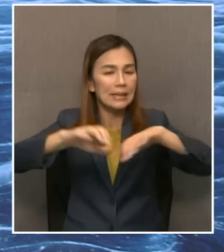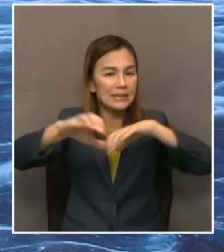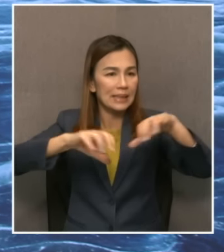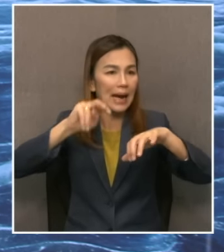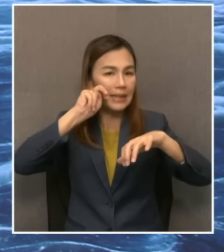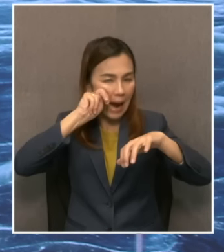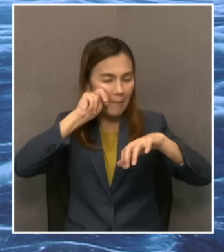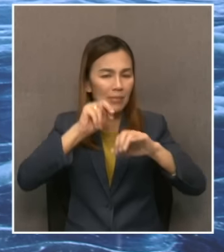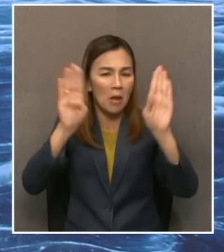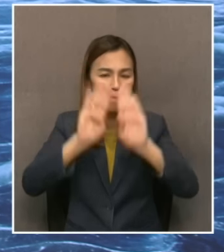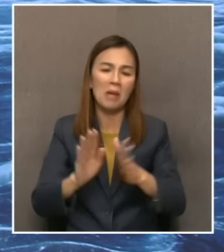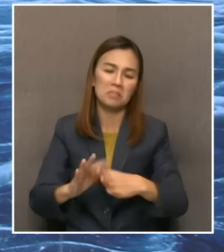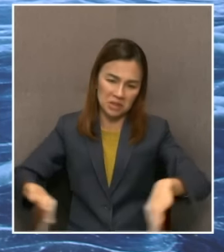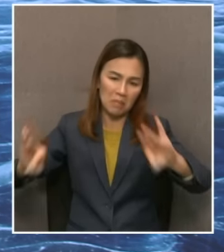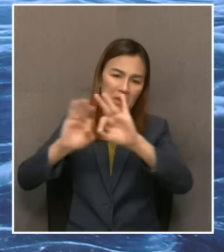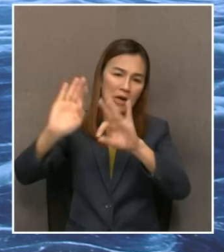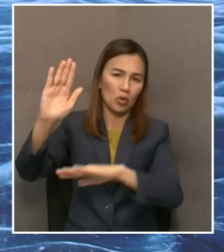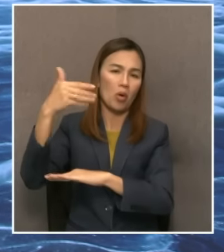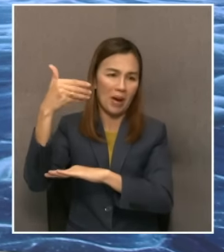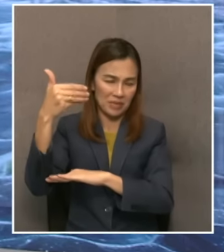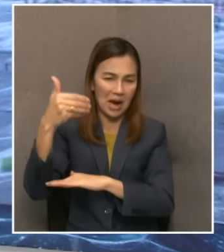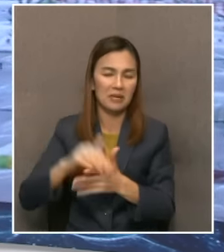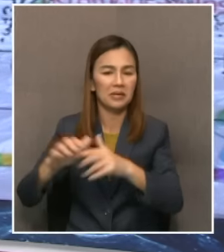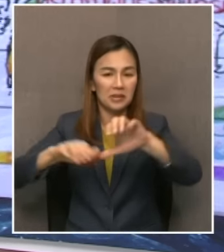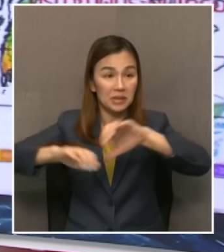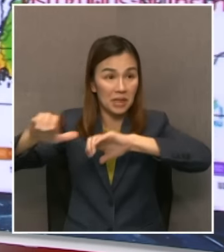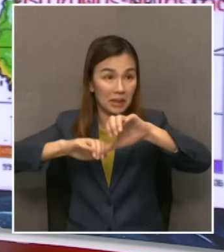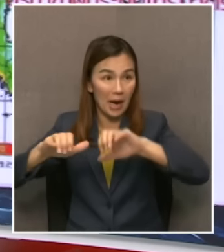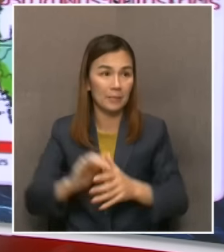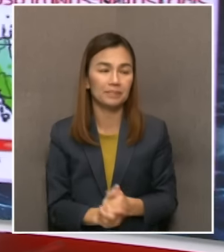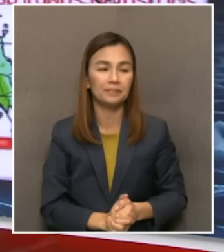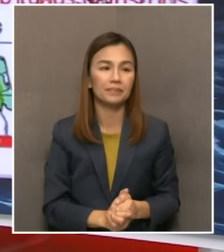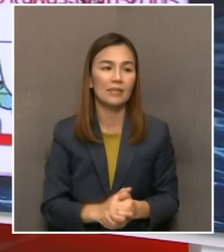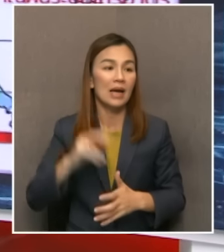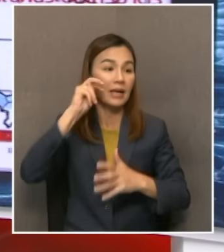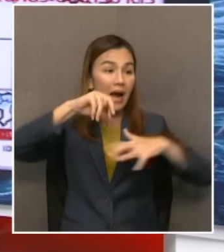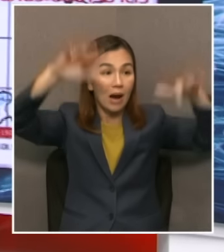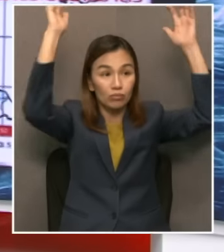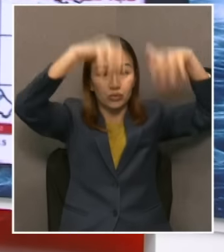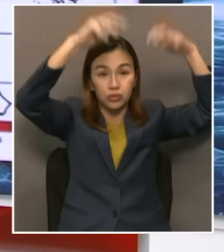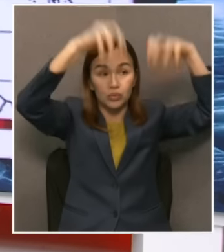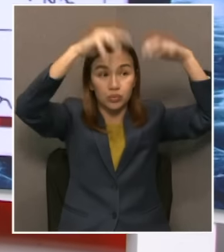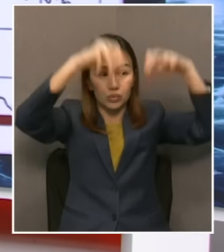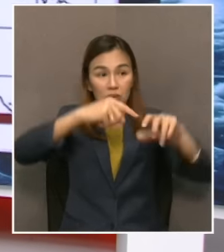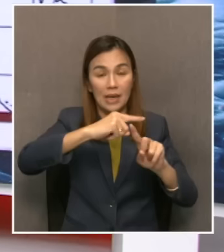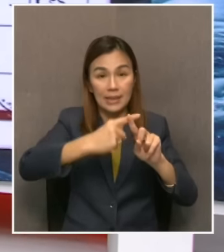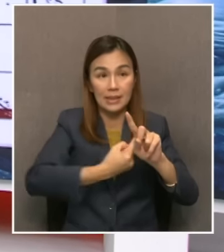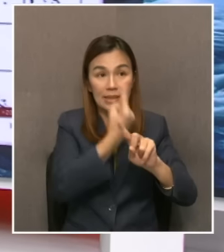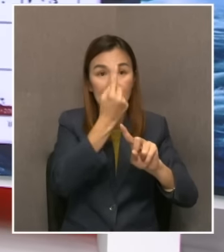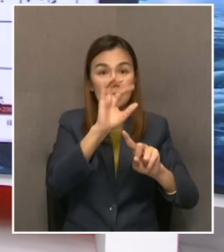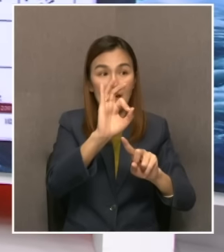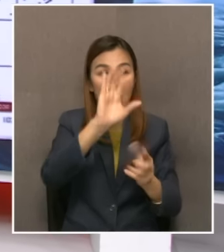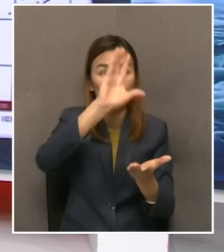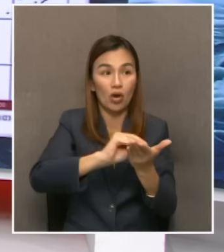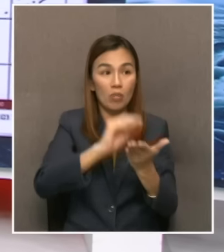ชาติค่ะเป็นอย่างไรเดี๋ยวมาเล่าให้ฟังกันนะคะเริ่มต้นกันที่ปริมาณน้ำฝนกันก่อนเลยนะคะในช่วงเดือนกันยายนข้อมูลอย่างที่คุณ